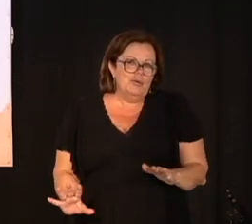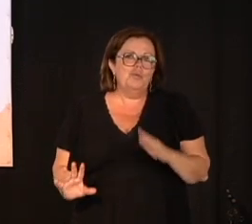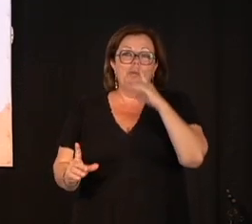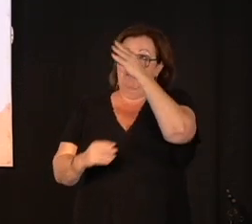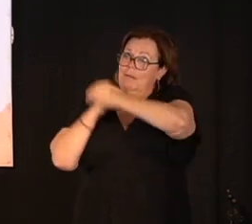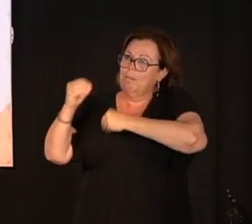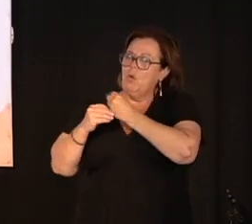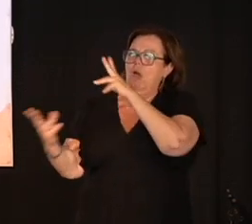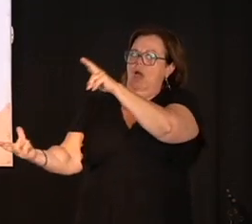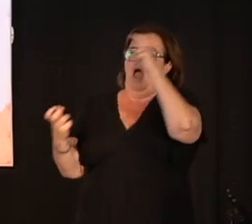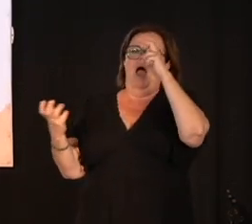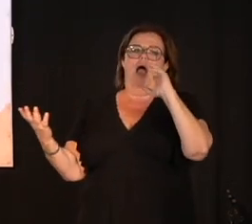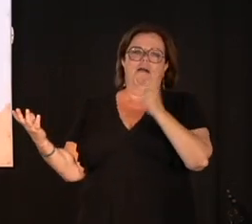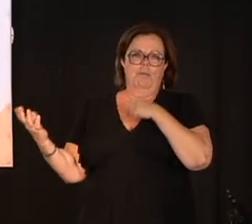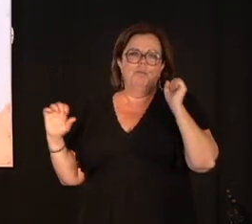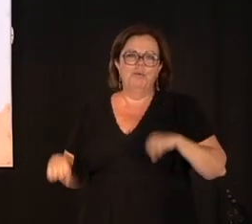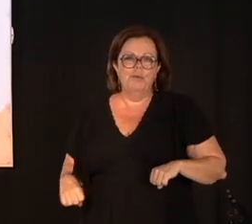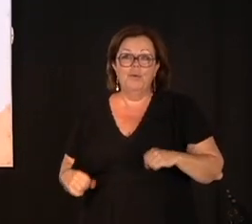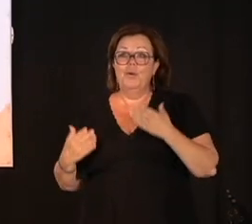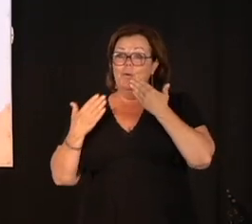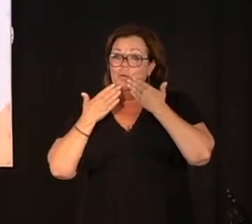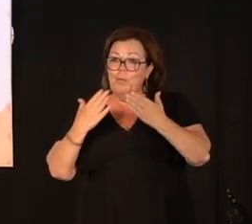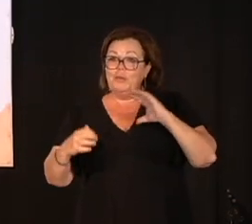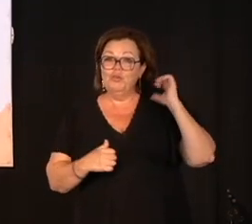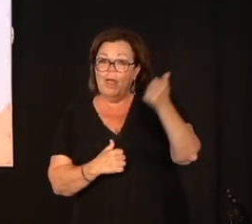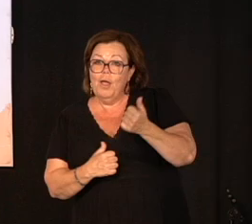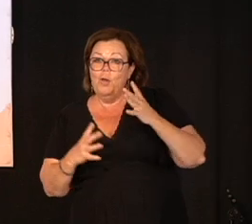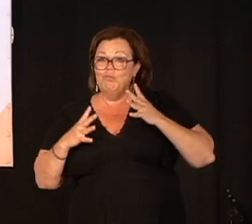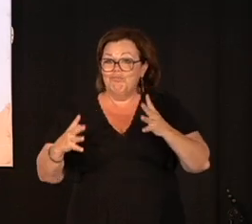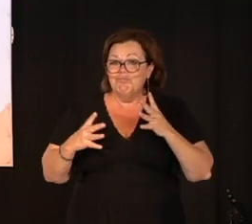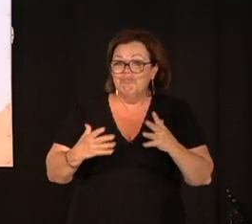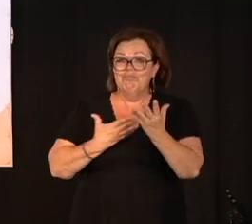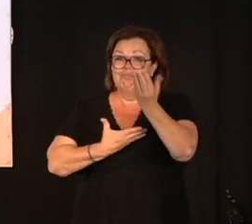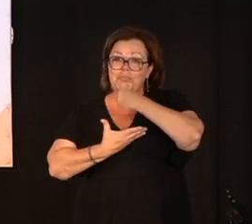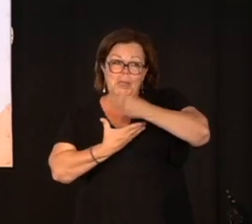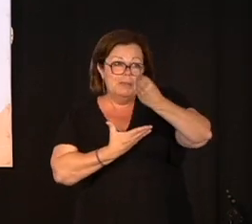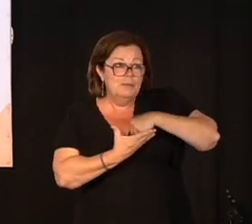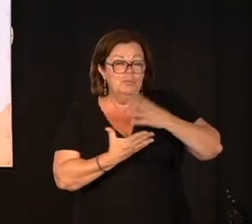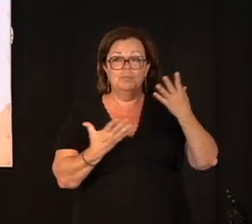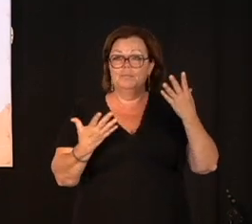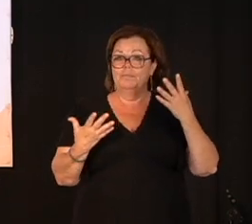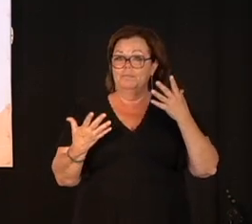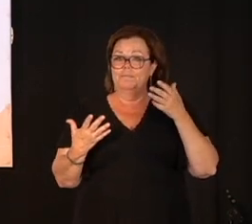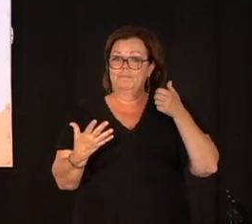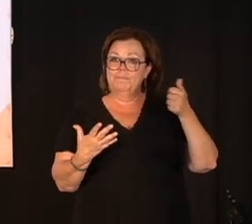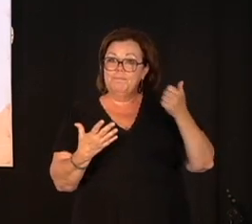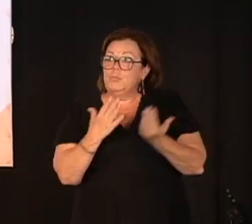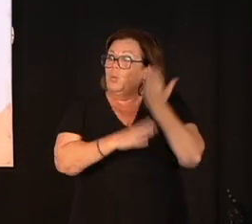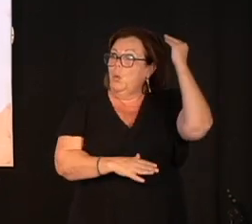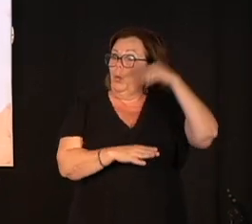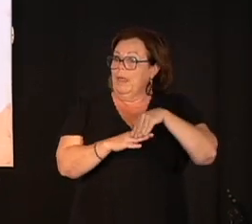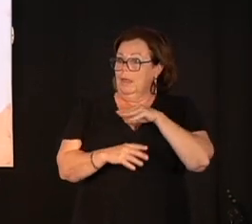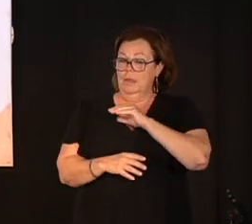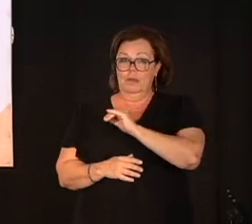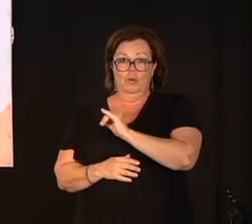nous vivons. Donc merci à tous les participantes et les participants qui ont pris quelques heures de leur journée, des